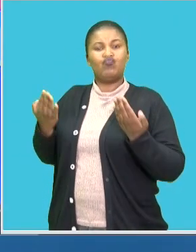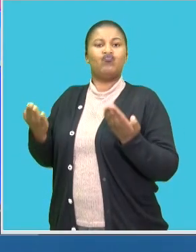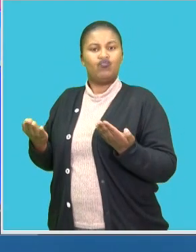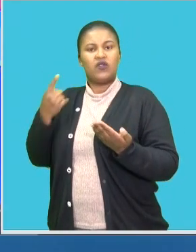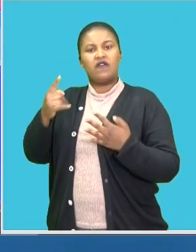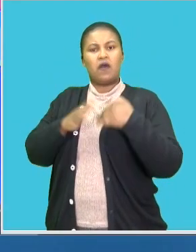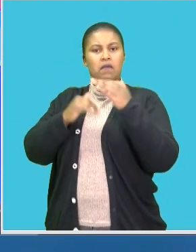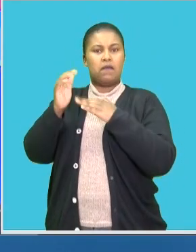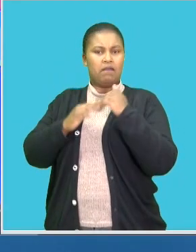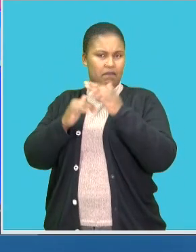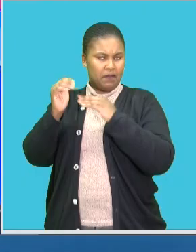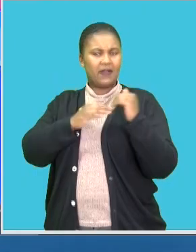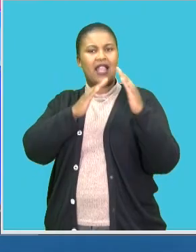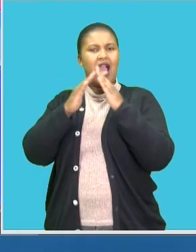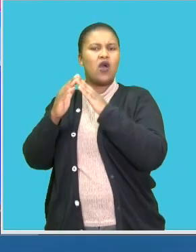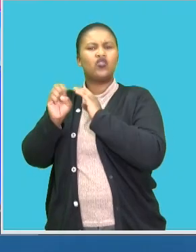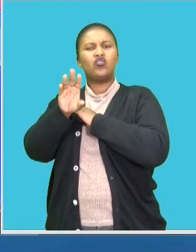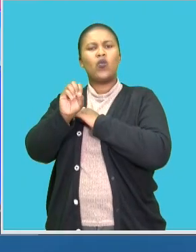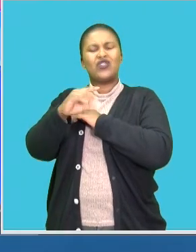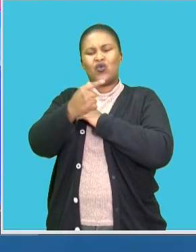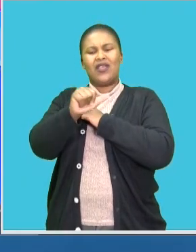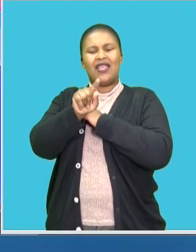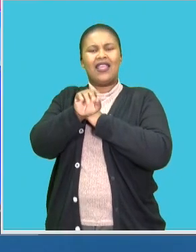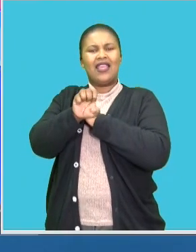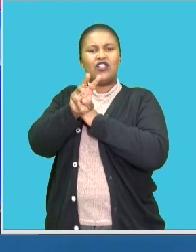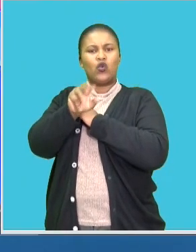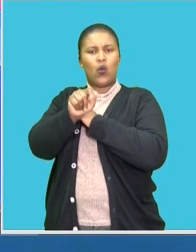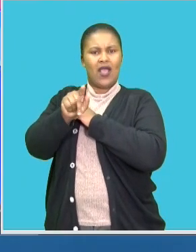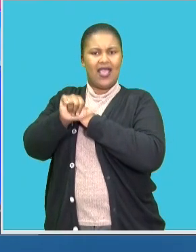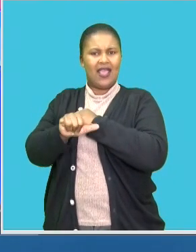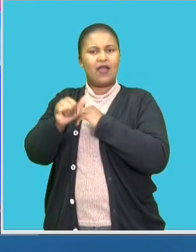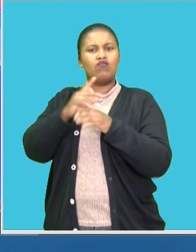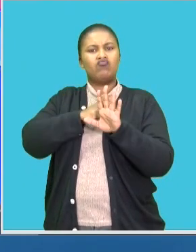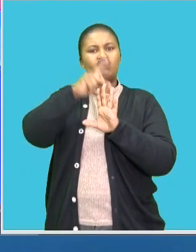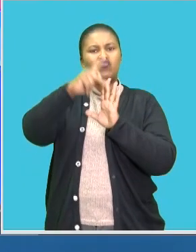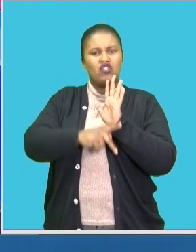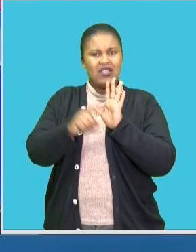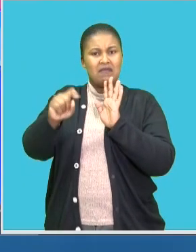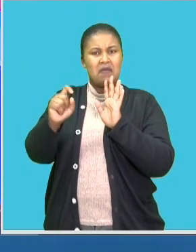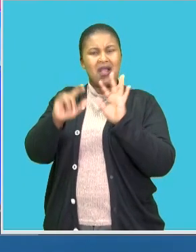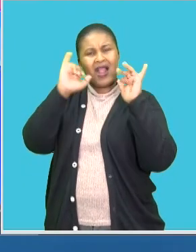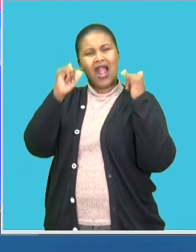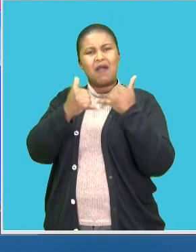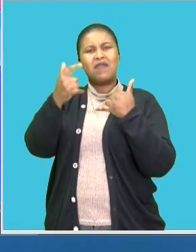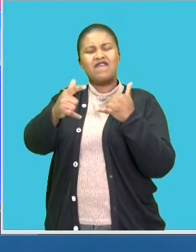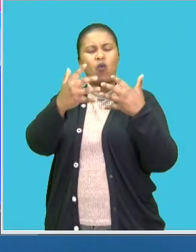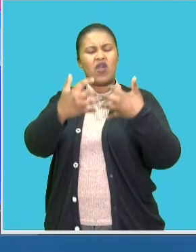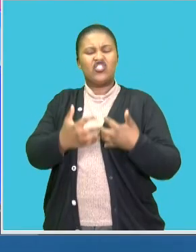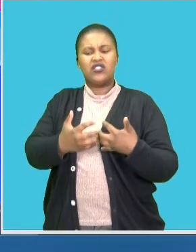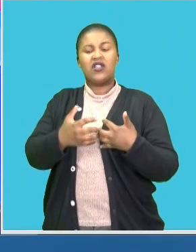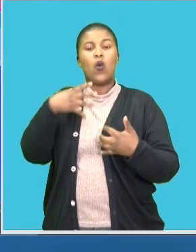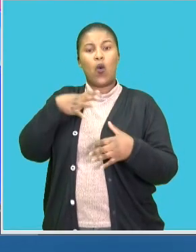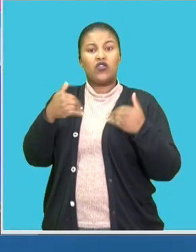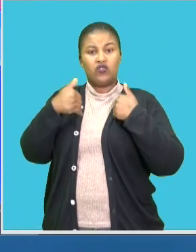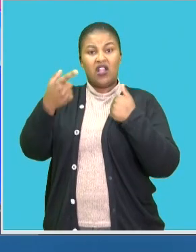lwezindlu iSoweto Gateway Project kwinkampani yenjineli yakwa-Caliper Consulting Engineers ukuze kuqaliswe inkqubo